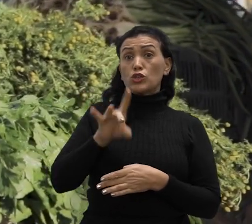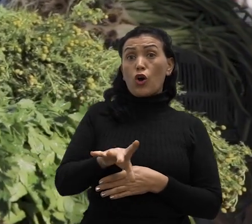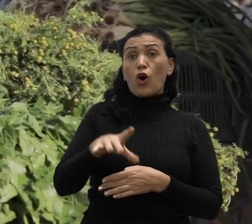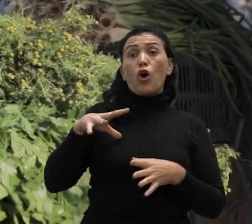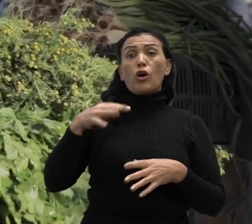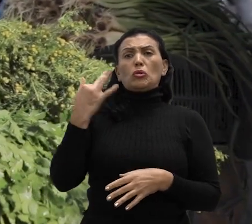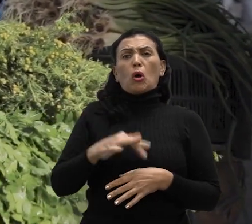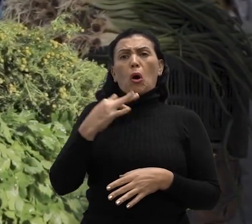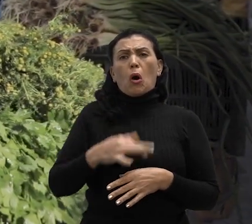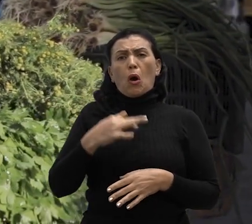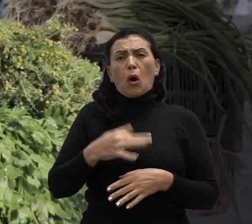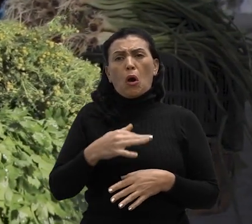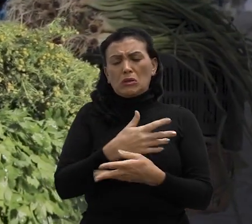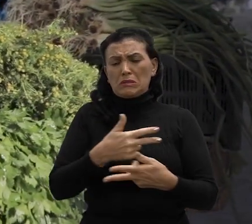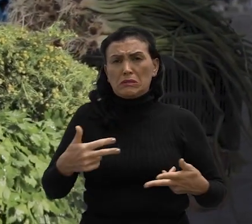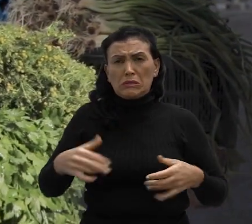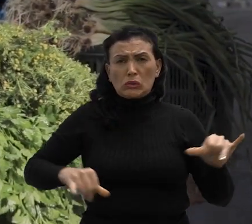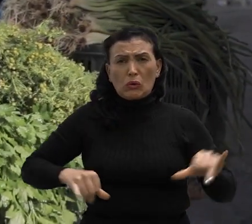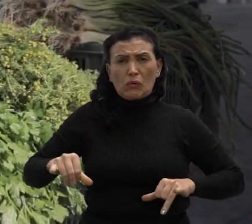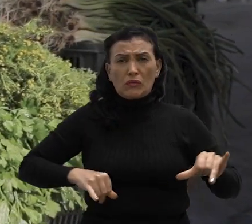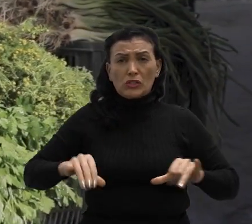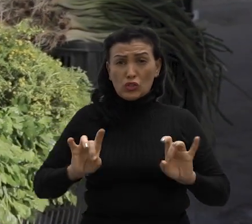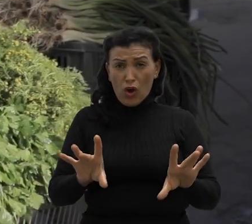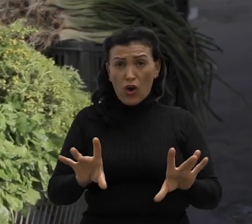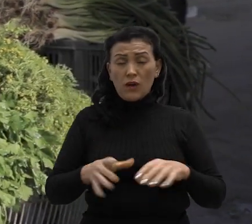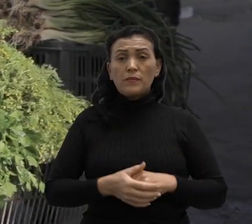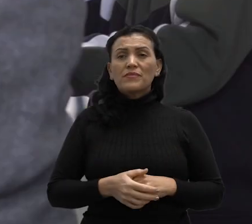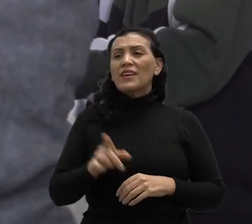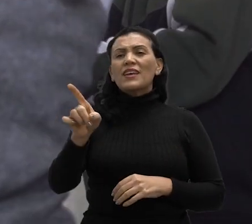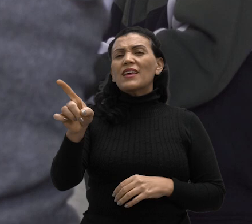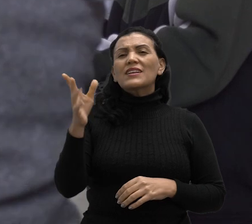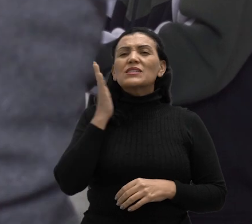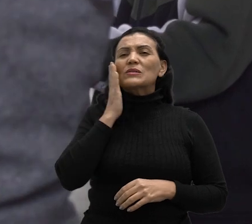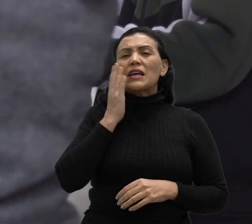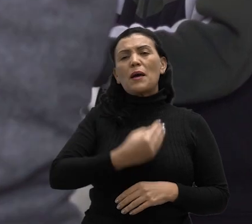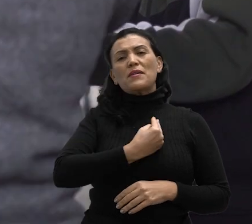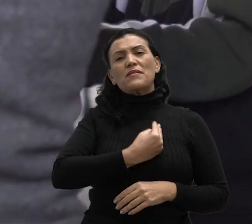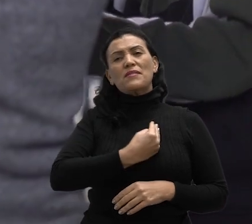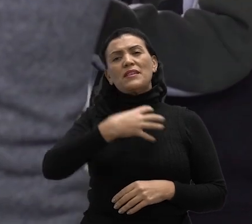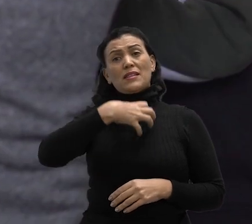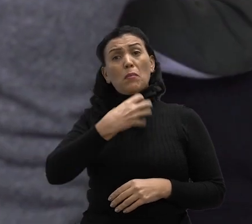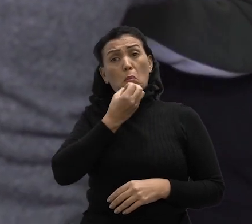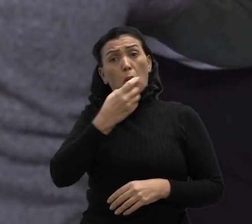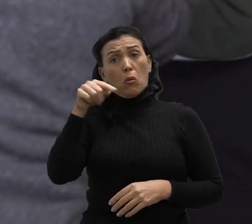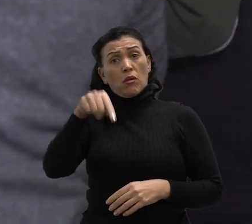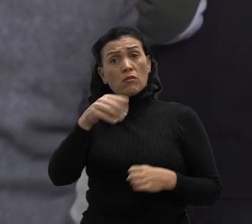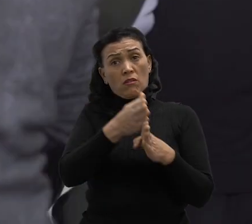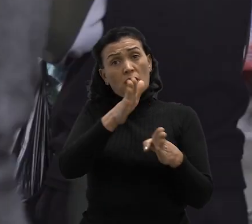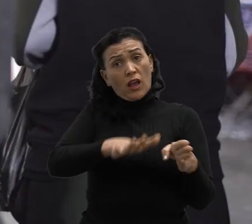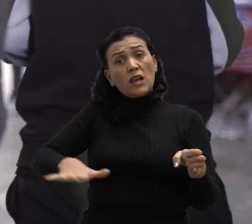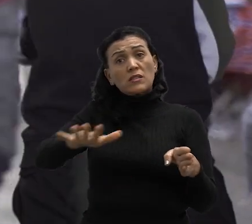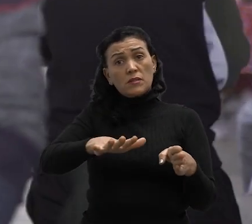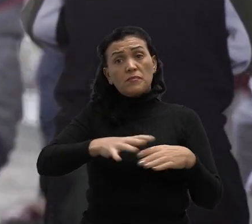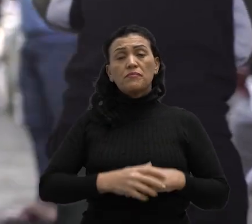حصار وفيها وجع وفيش فيها انه حياه منيحه وحياه كويسه،